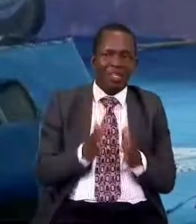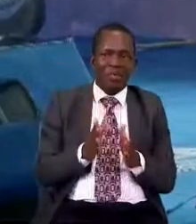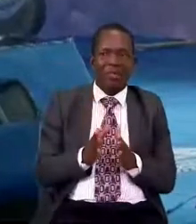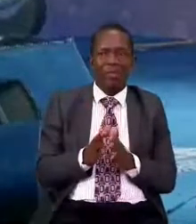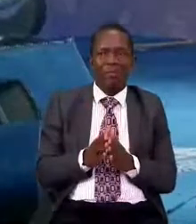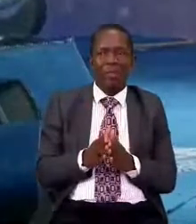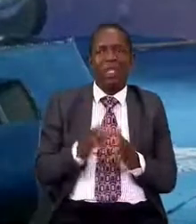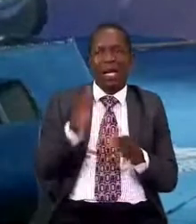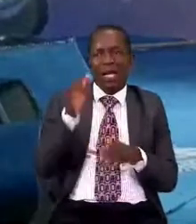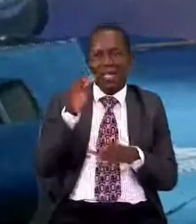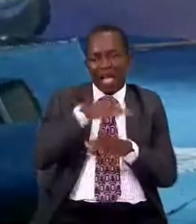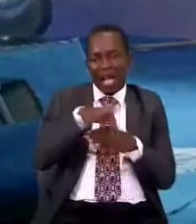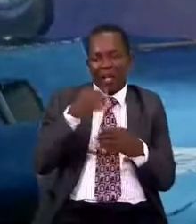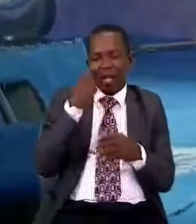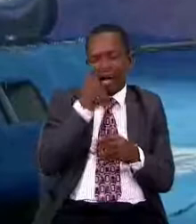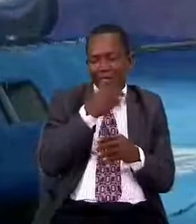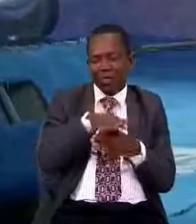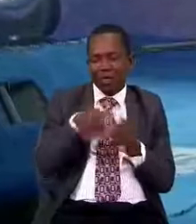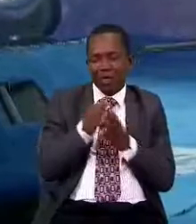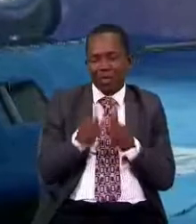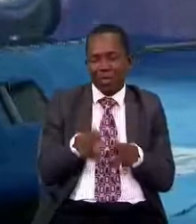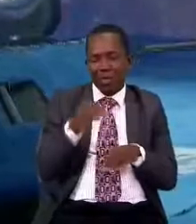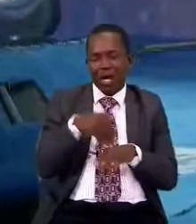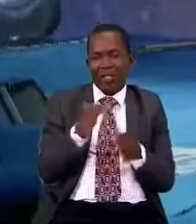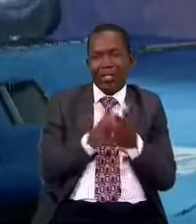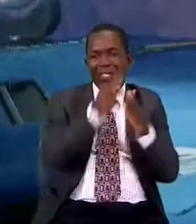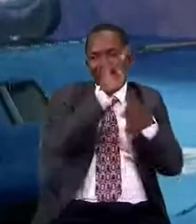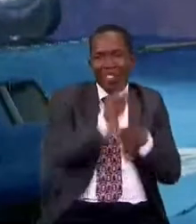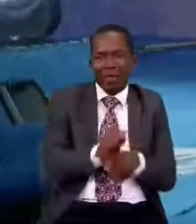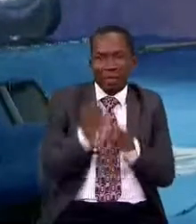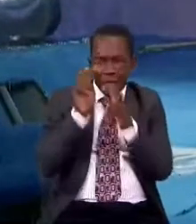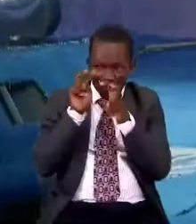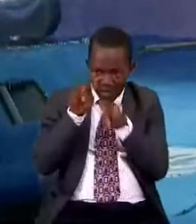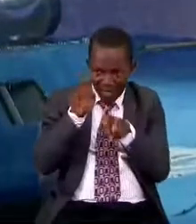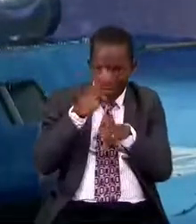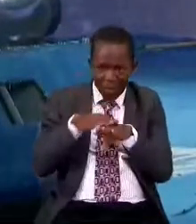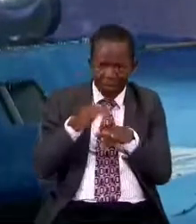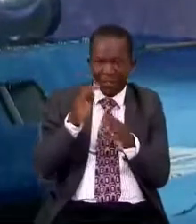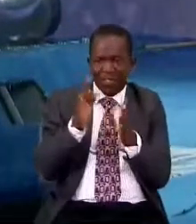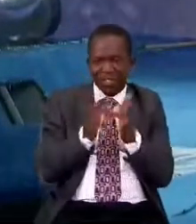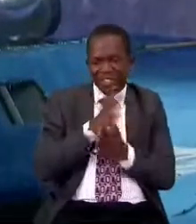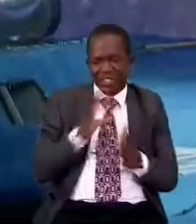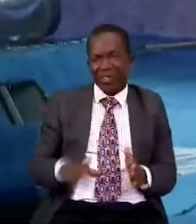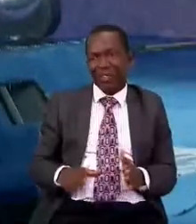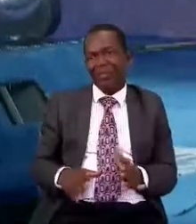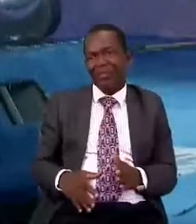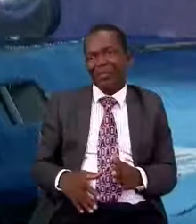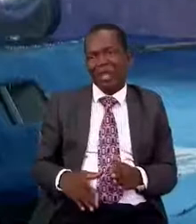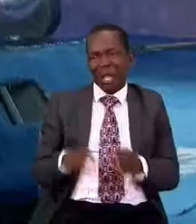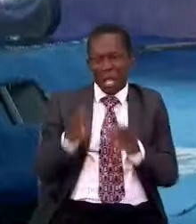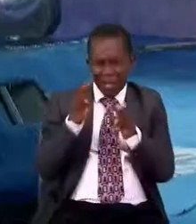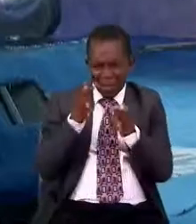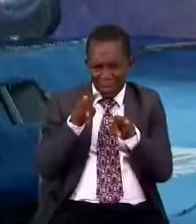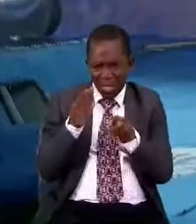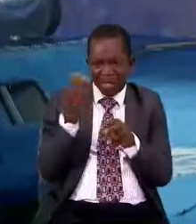regards fixés sur lui. Le sauveur, il le regardait pour le salut. Le guérisseur, il le regardait pour la guérison.